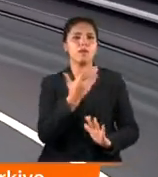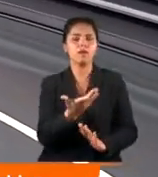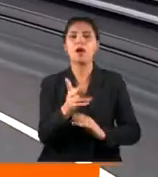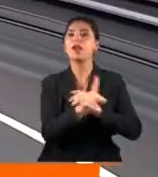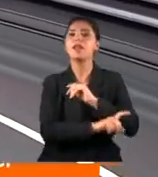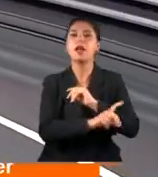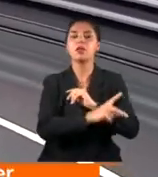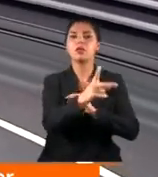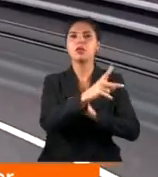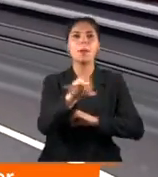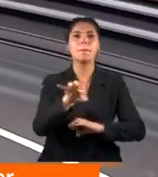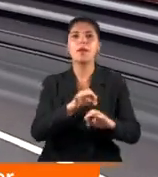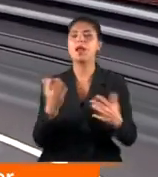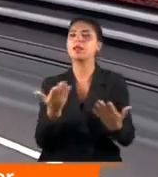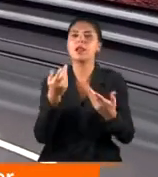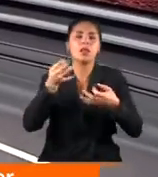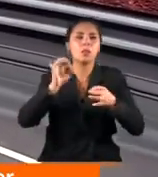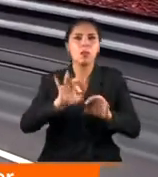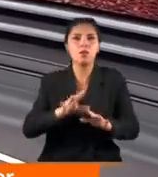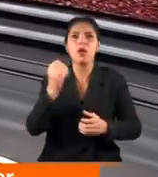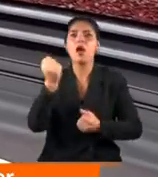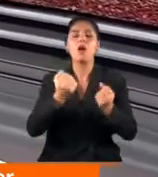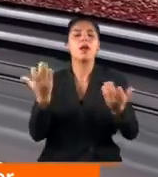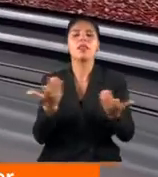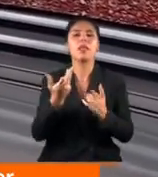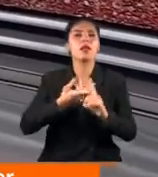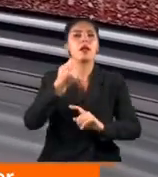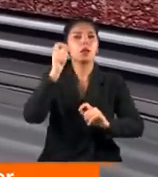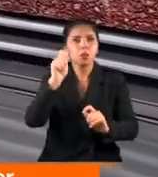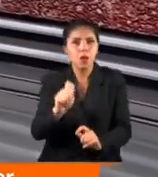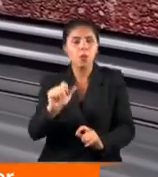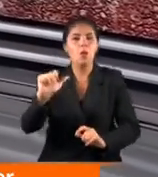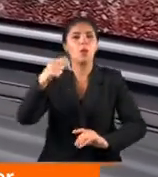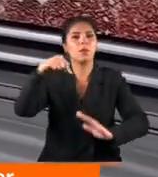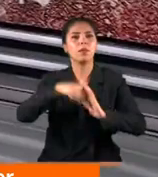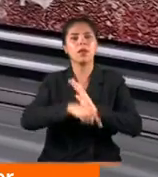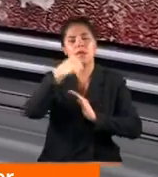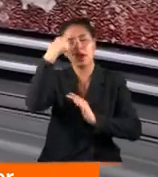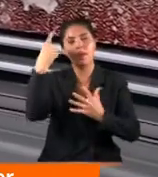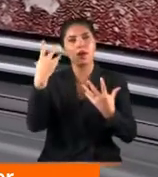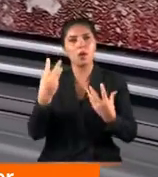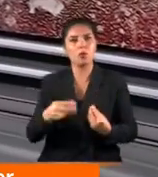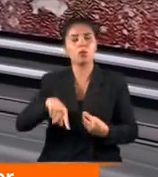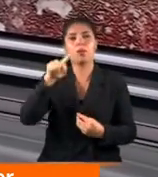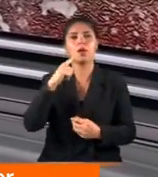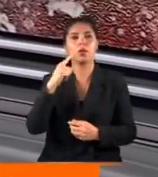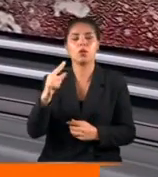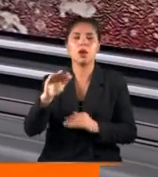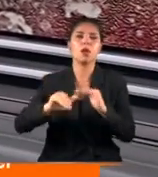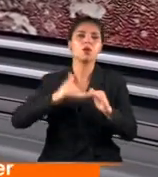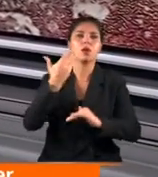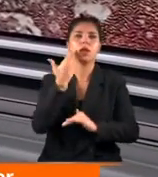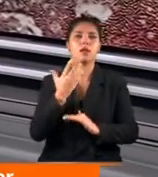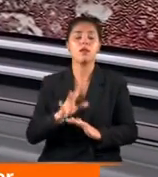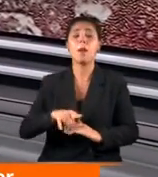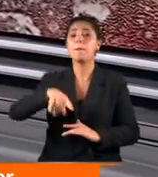Teröristlerin hain planlarını nasıl devreye soktuğu, aracı nasıl gasp ettikleriyle ilgili de önemli detaylar ortaya çıktı bugün. Birazdan izleyeceğiz.